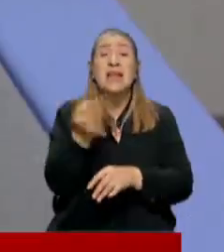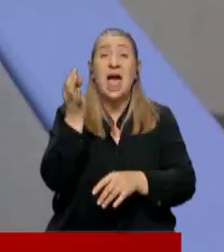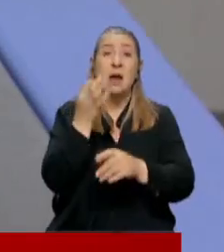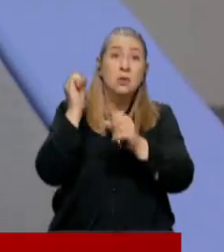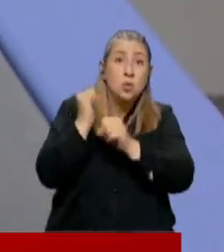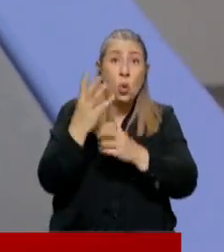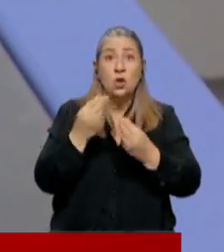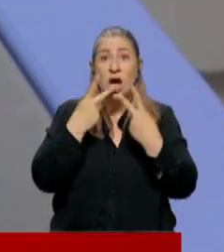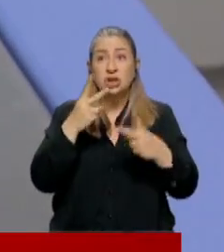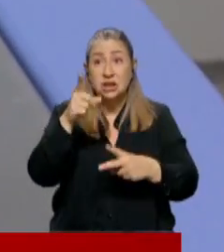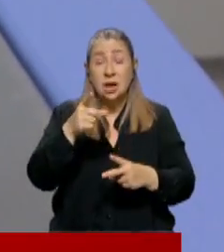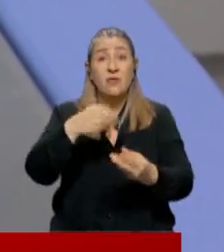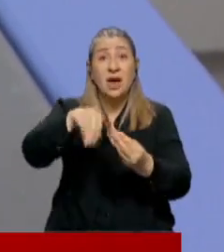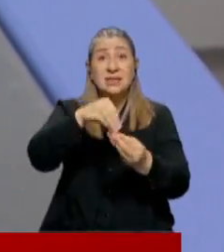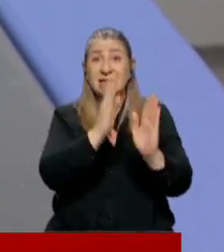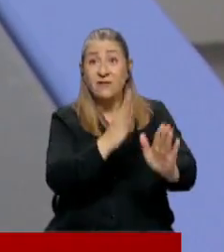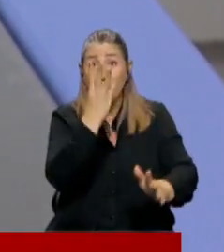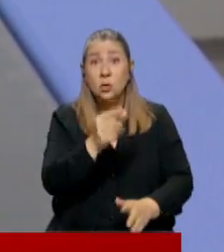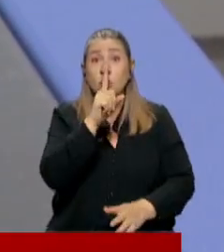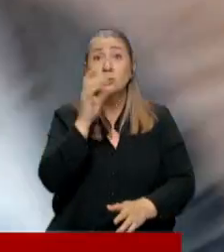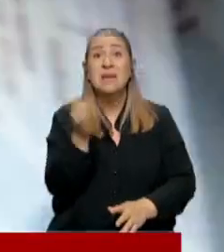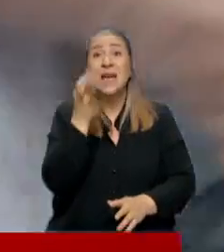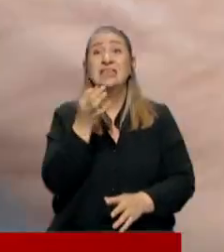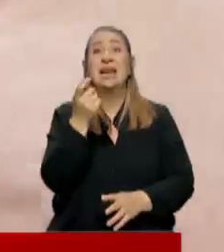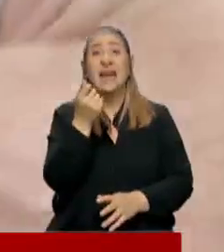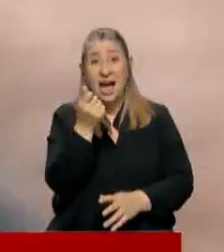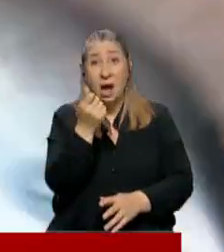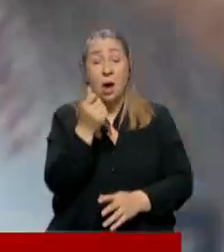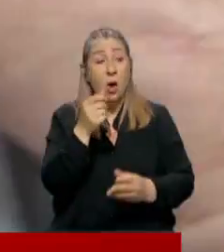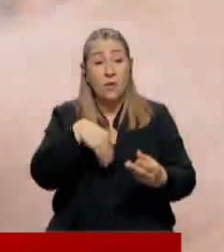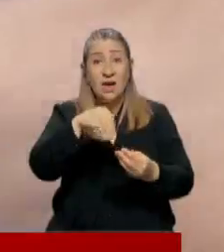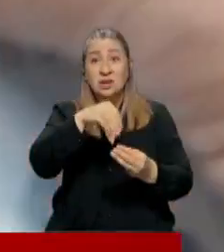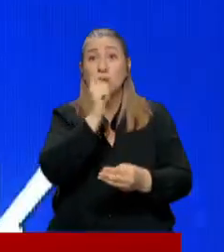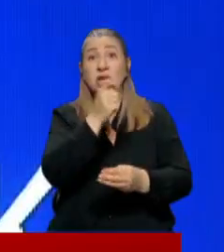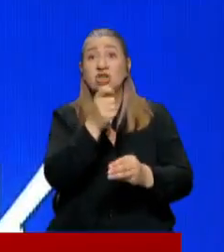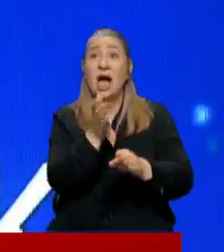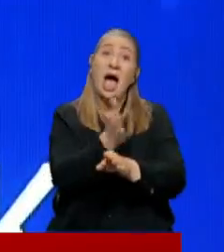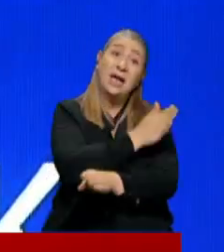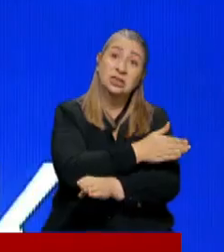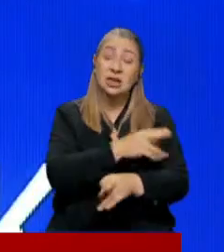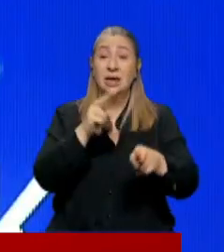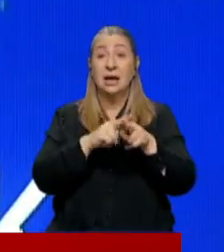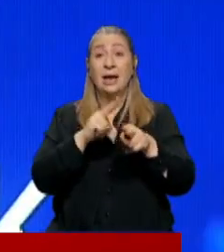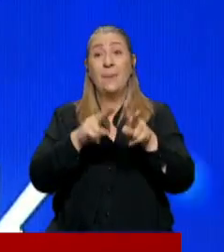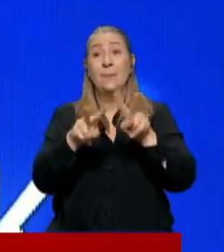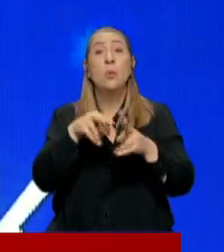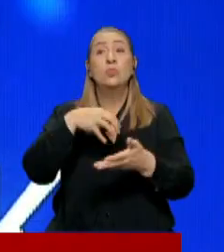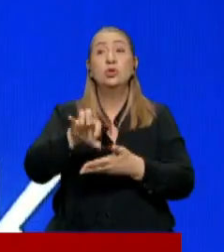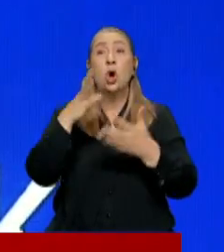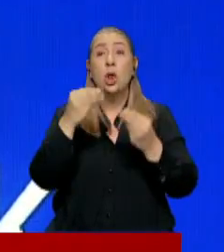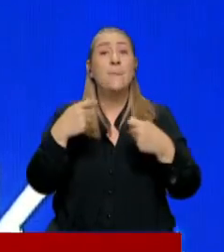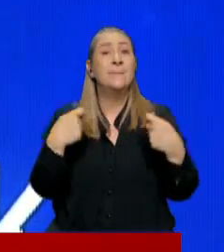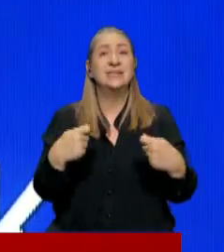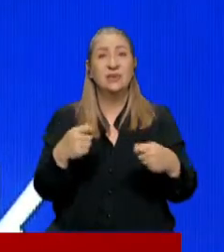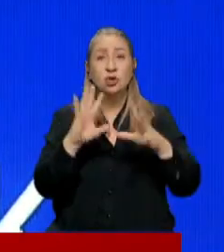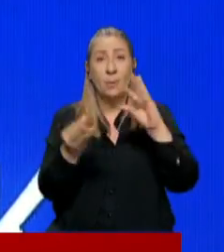açıkladı bakan. Vadesi devam eden yüz milyarlarca lira mevduat için ödenecek tutarlar hariç. KKM uygulamasının bütçeye olası